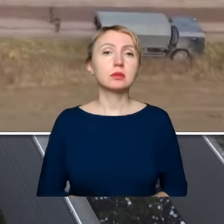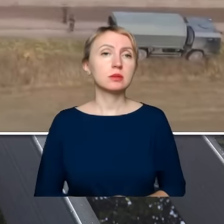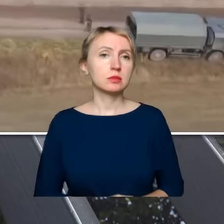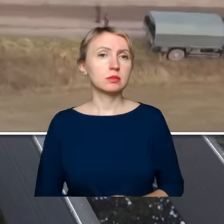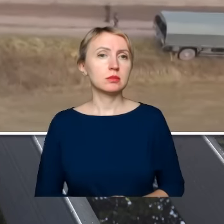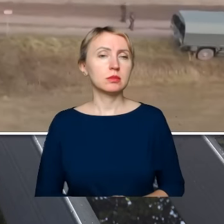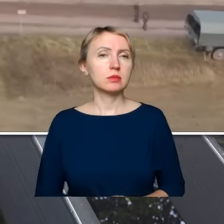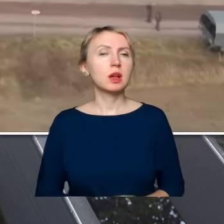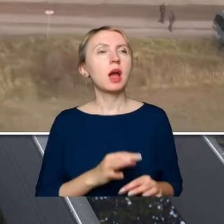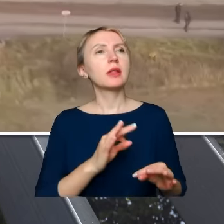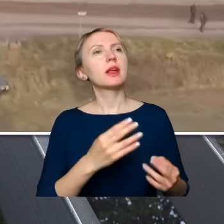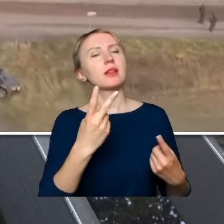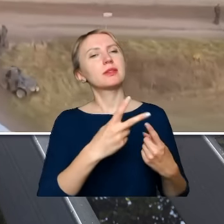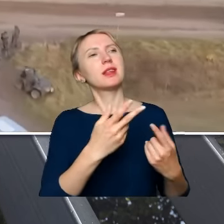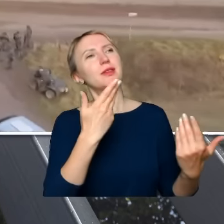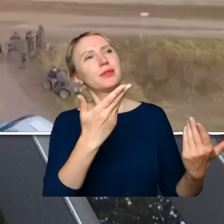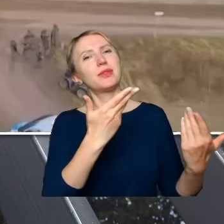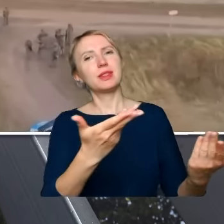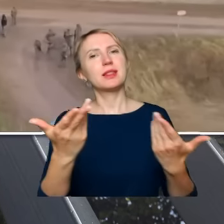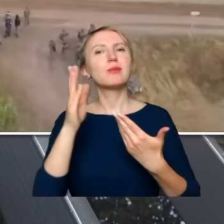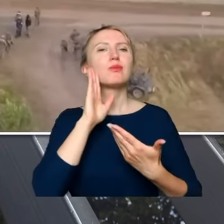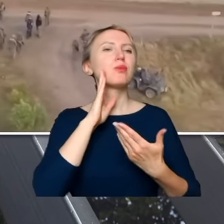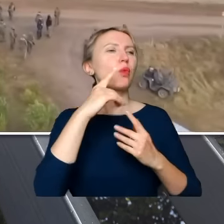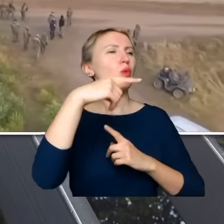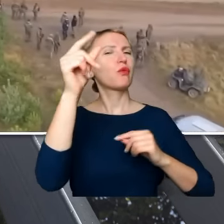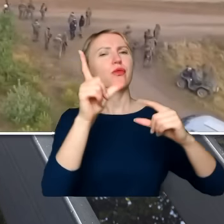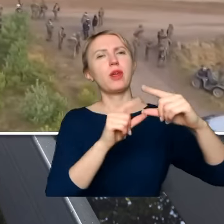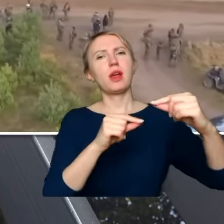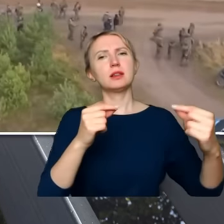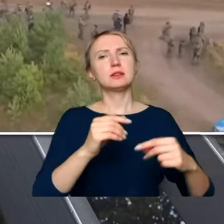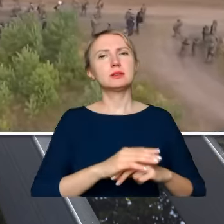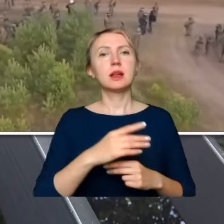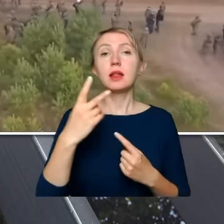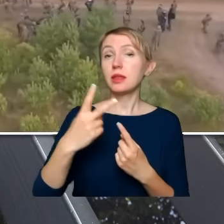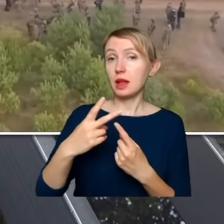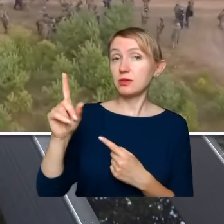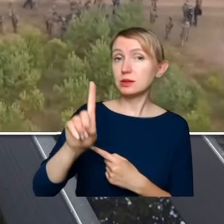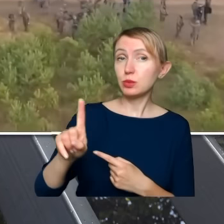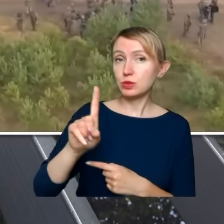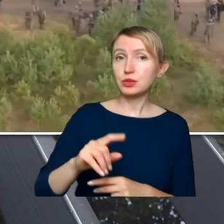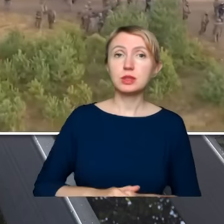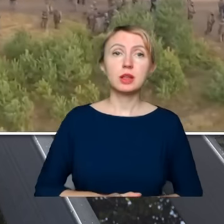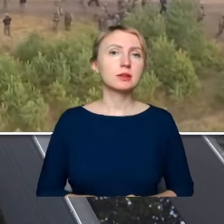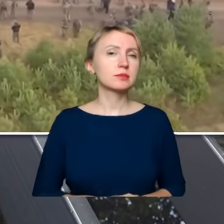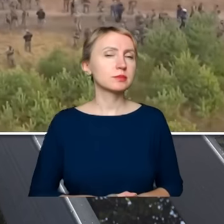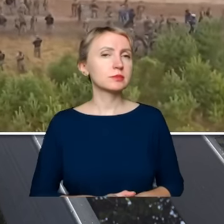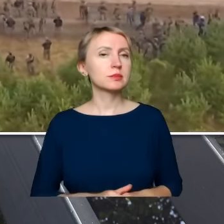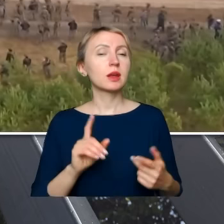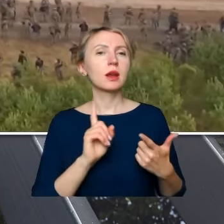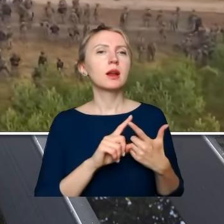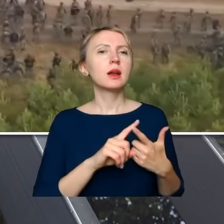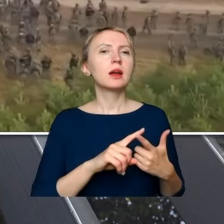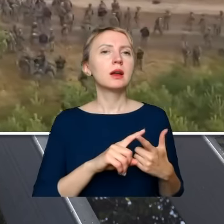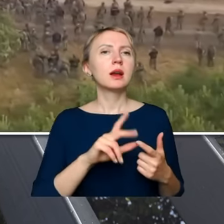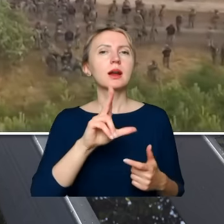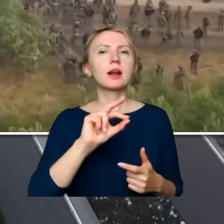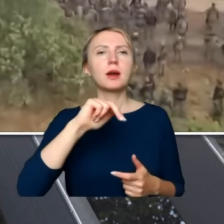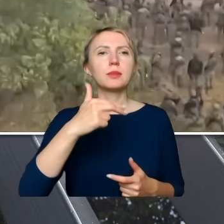witana w telewizji, tak jakby była gwiazdą... W telewizji publicznej. W telewizji publicznej. I dwa, kapitan Anna